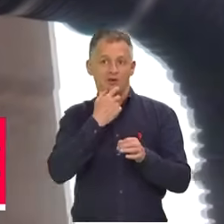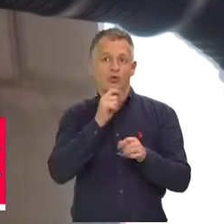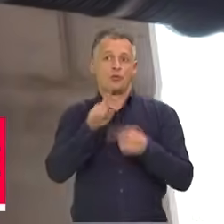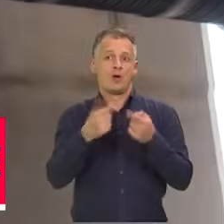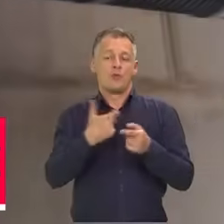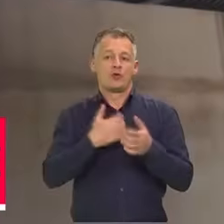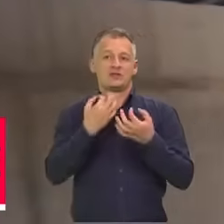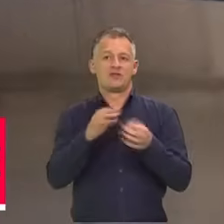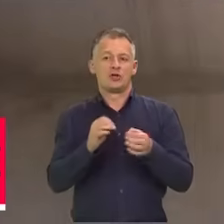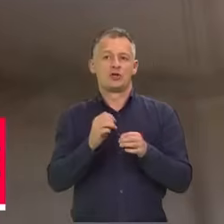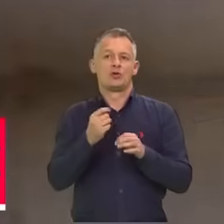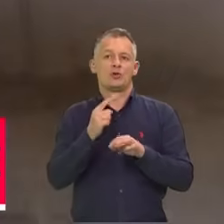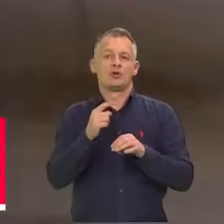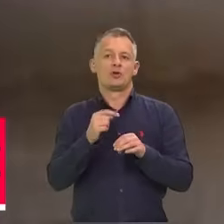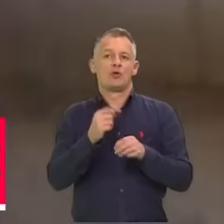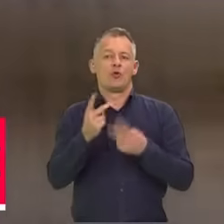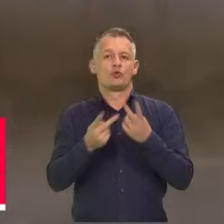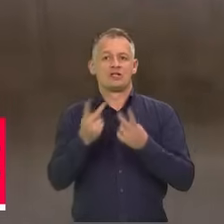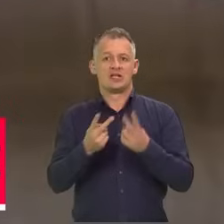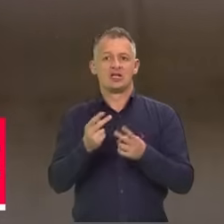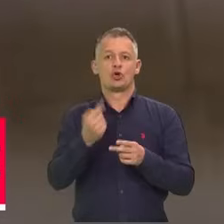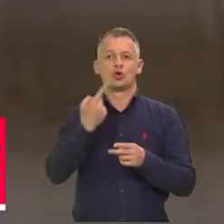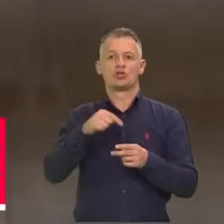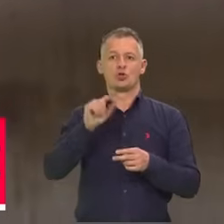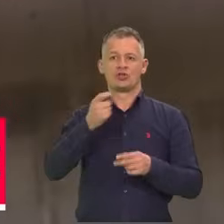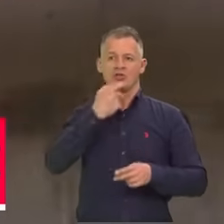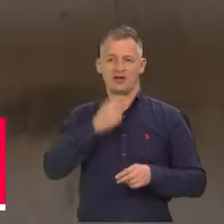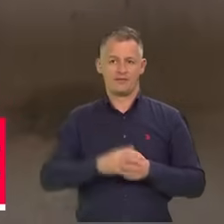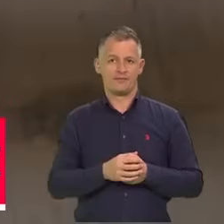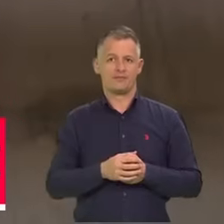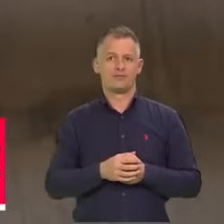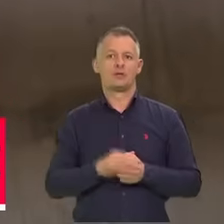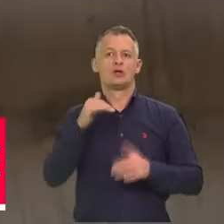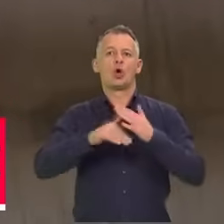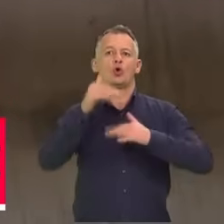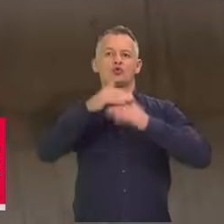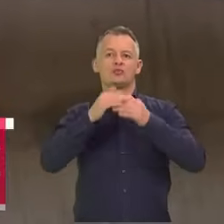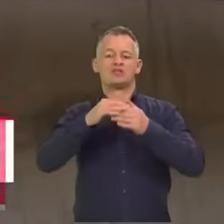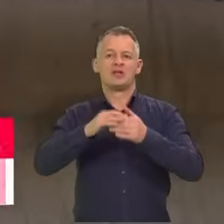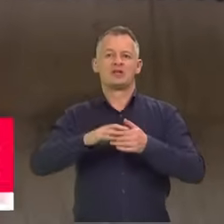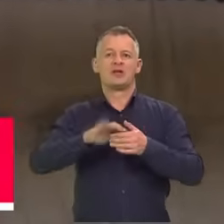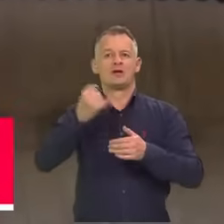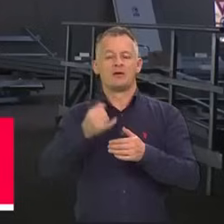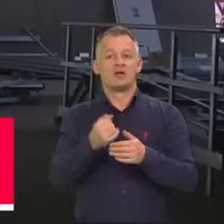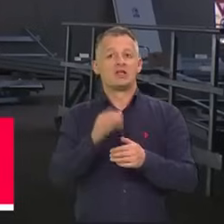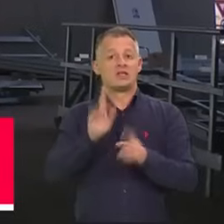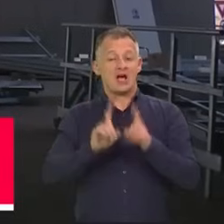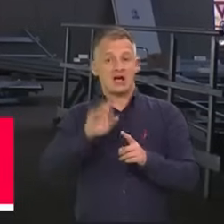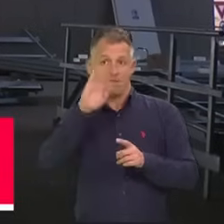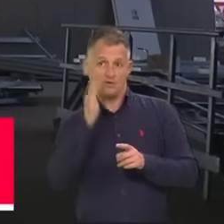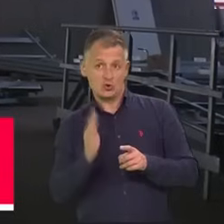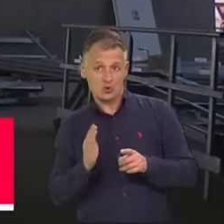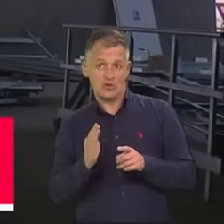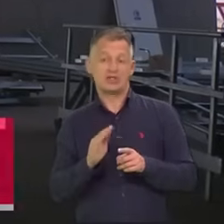la 120 de ani, potrivit legii construcțiilor. Structura de rezistență, cea care ar prezenta risc dacă ar avea fisuri, este de